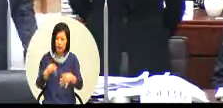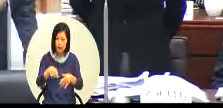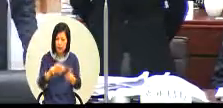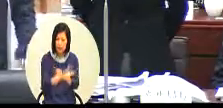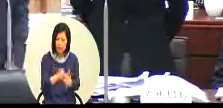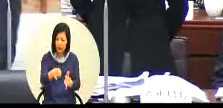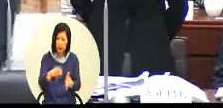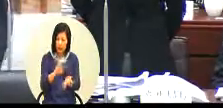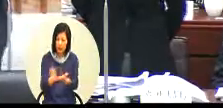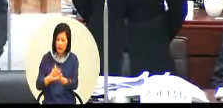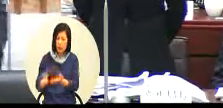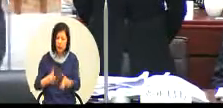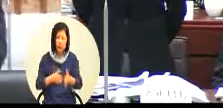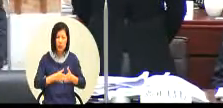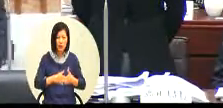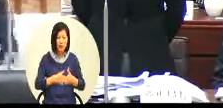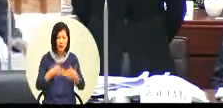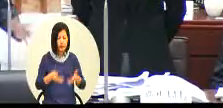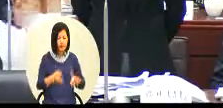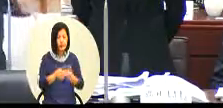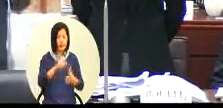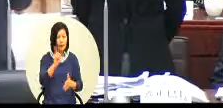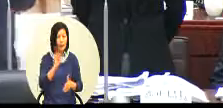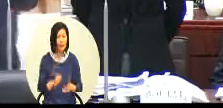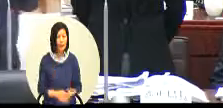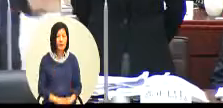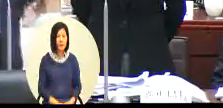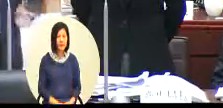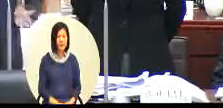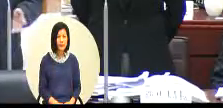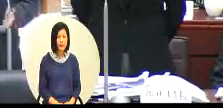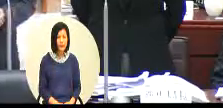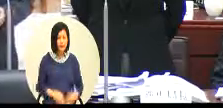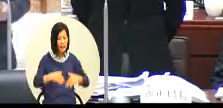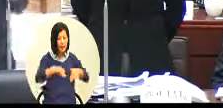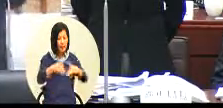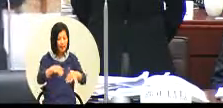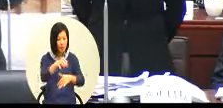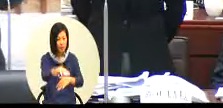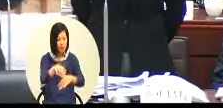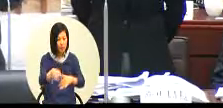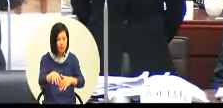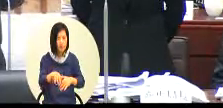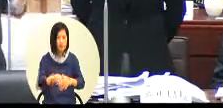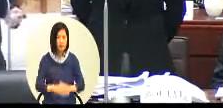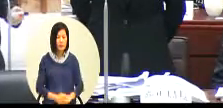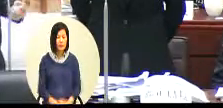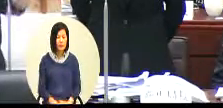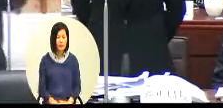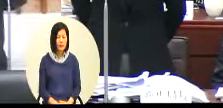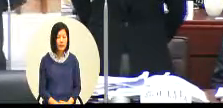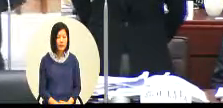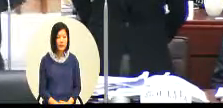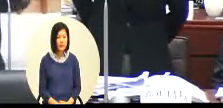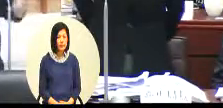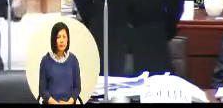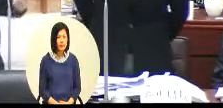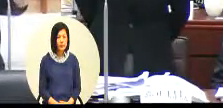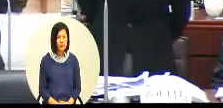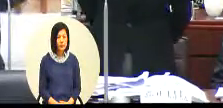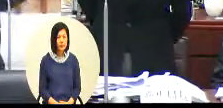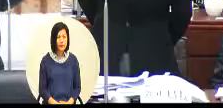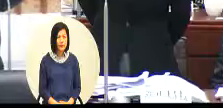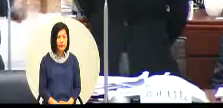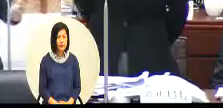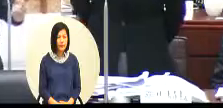是。 那另外，那最重要的一点，就是在我们的巷弄站里面哦，已经没有办法做我们的